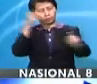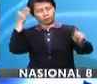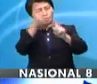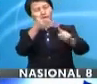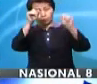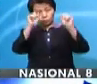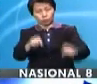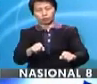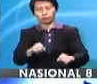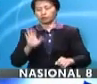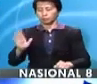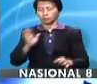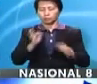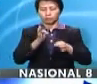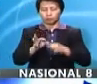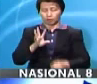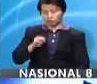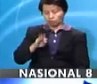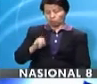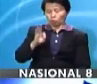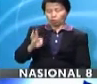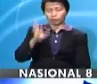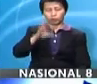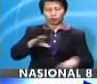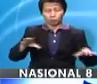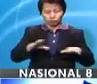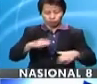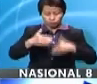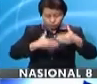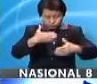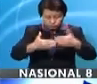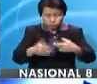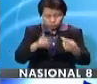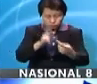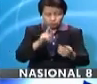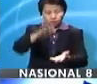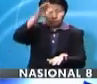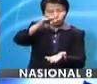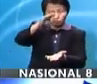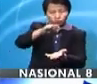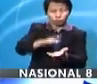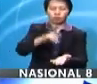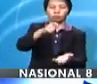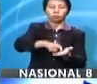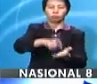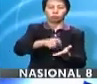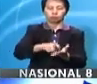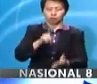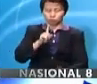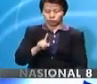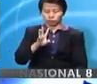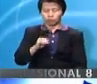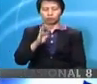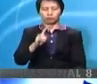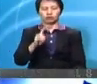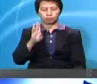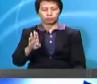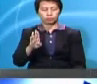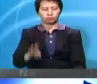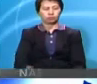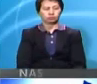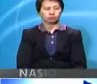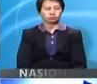Beliau menegaskan Kementerian Keuangan akan melaksanakan langkah sewajarnya bagi mengurangkan hutang syarikat pelaburan strategik kerajaan itu.